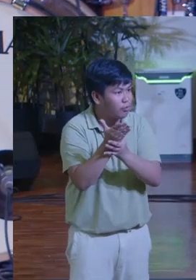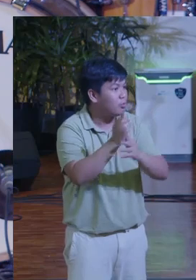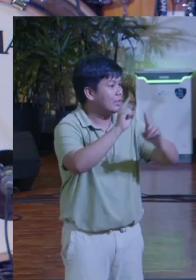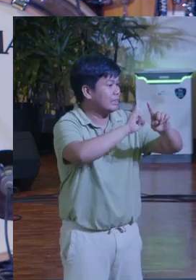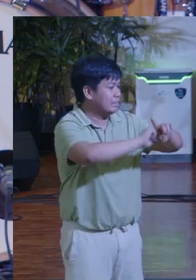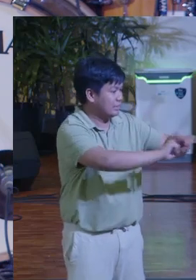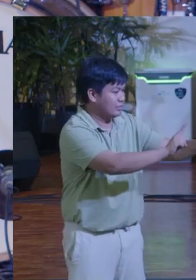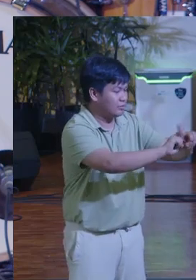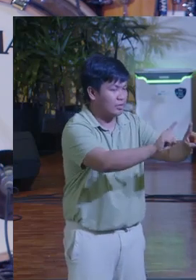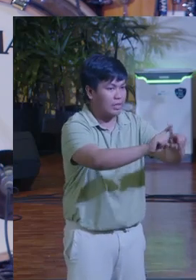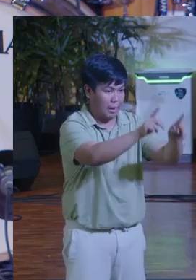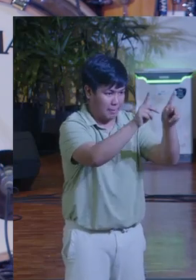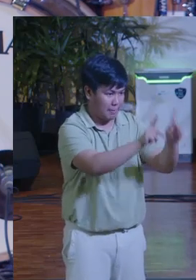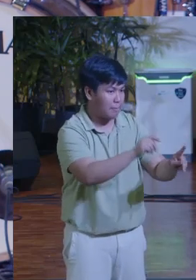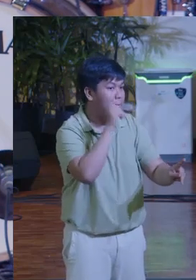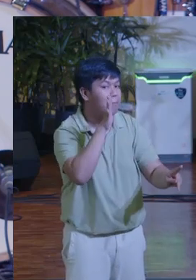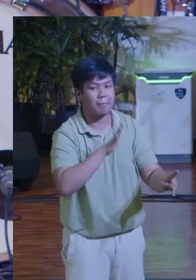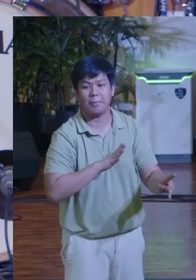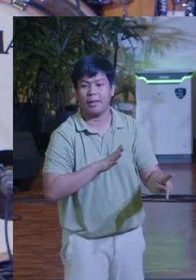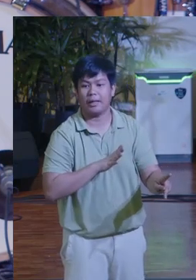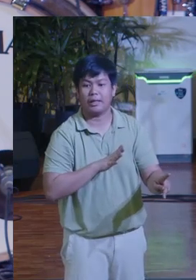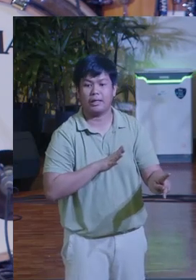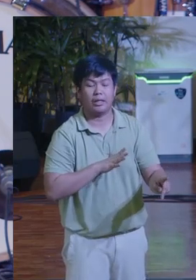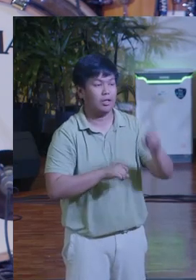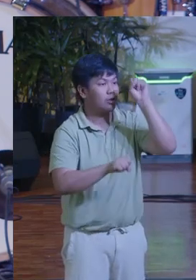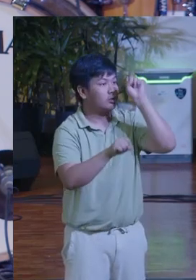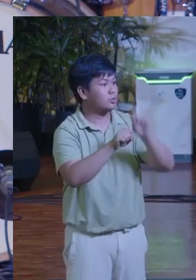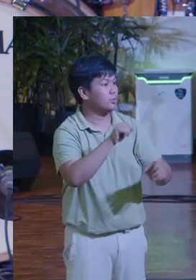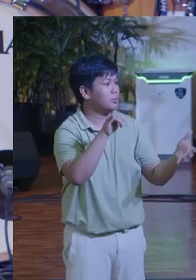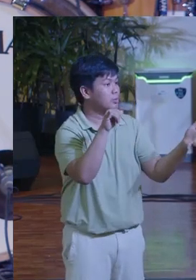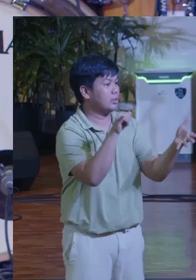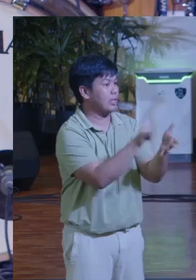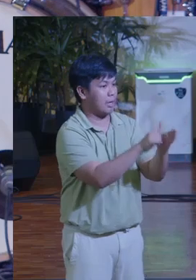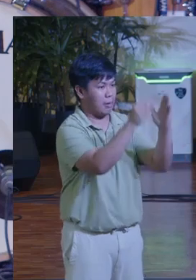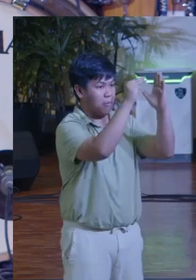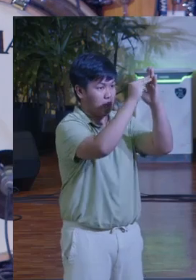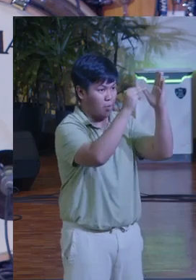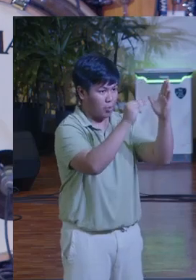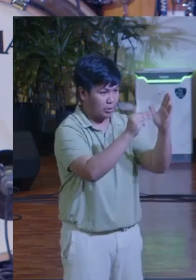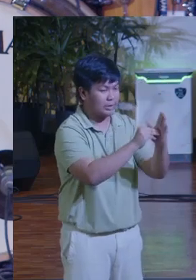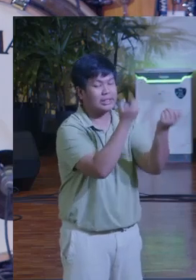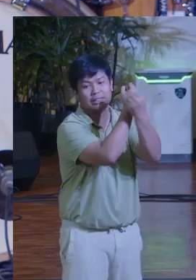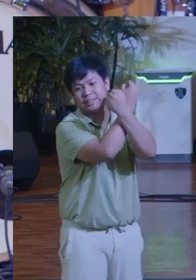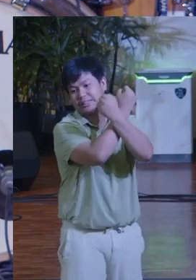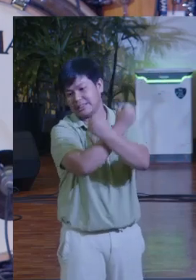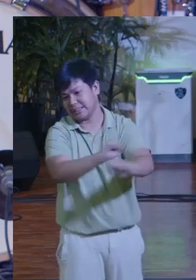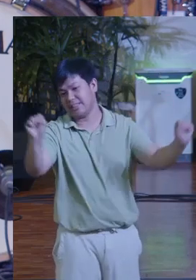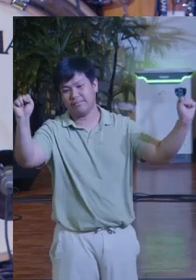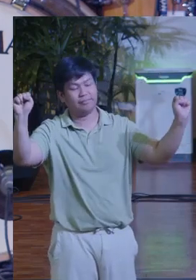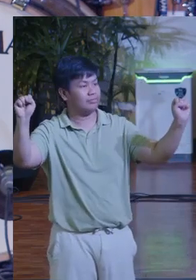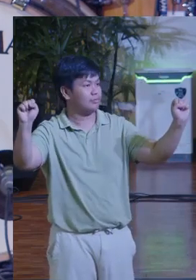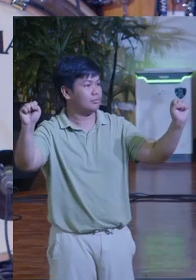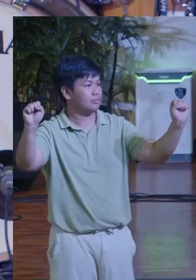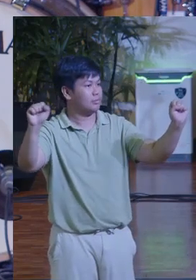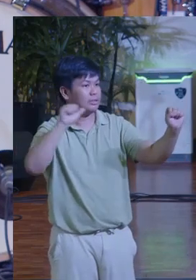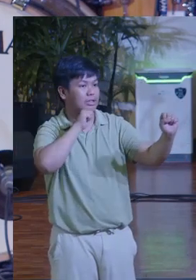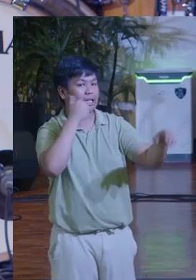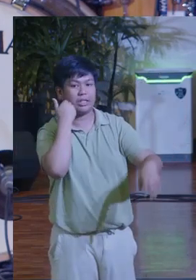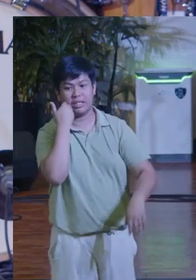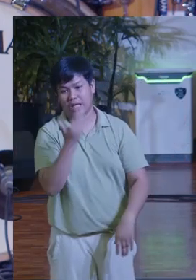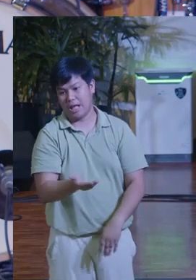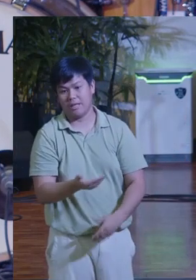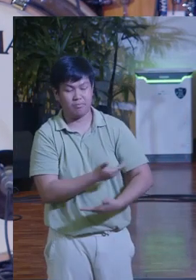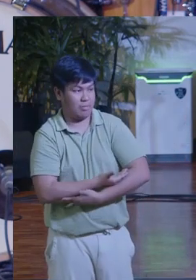ina upang maligtas ang magiging tagapagpalaya ng